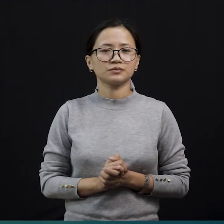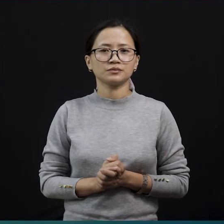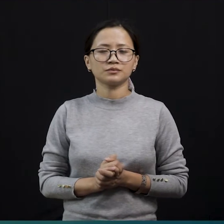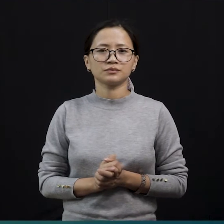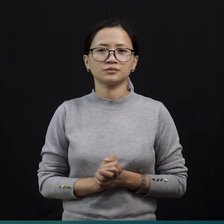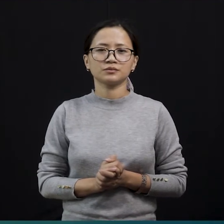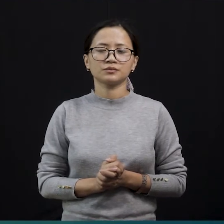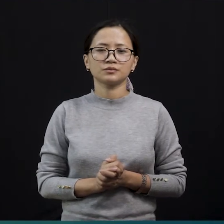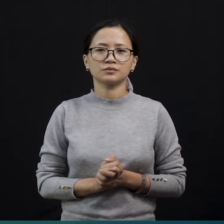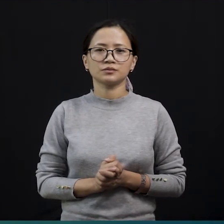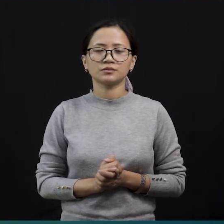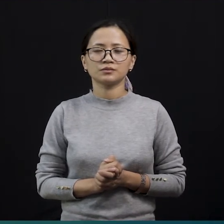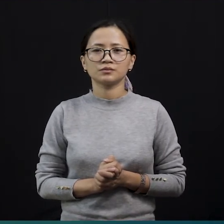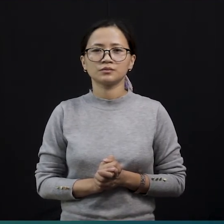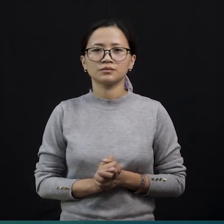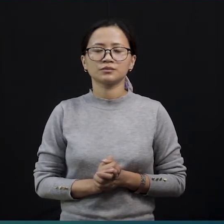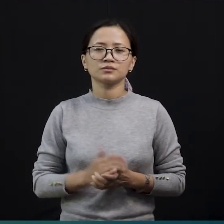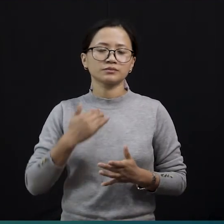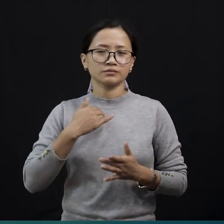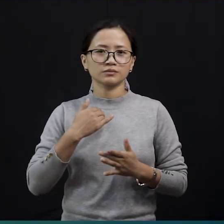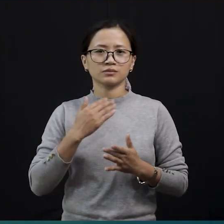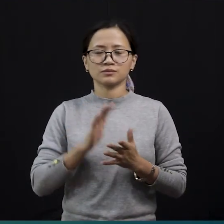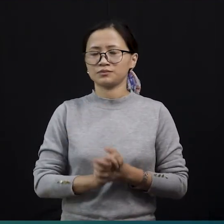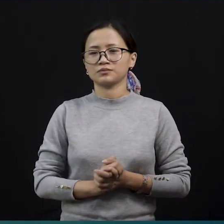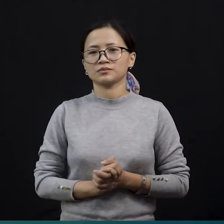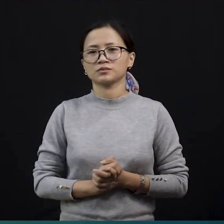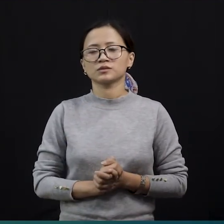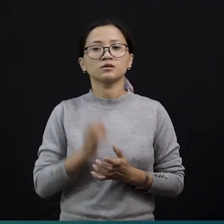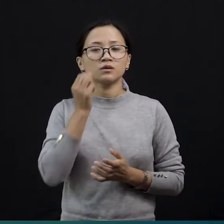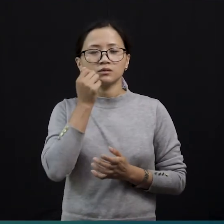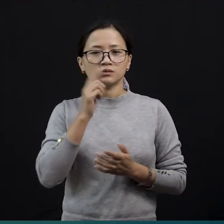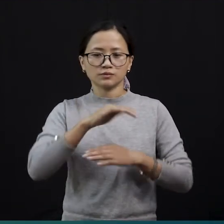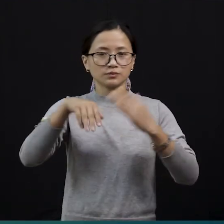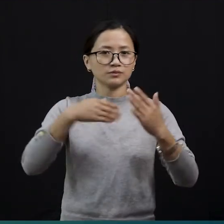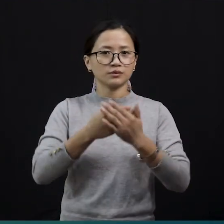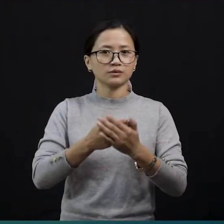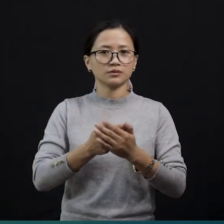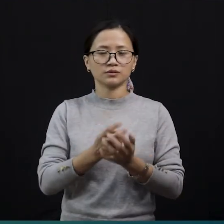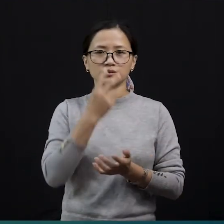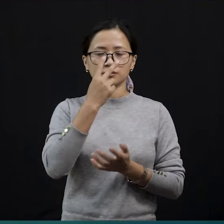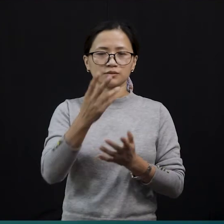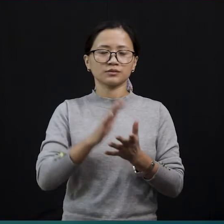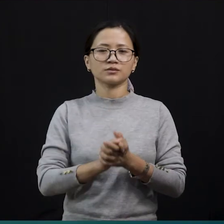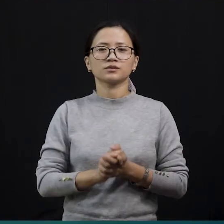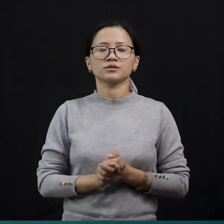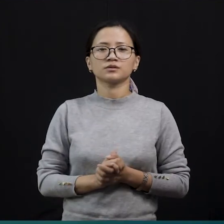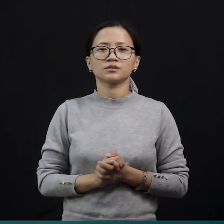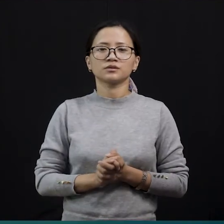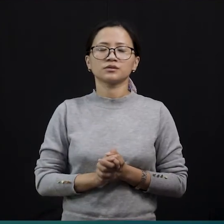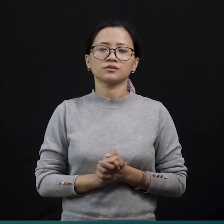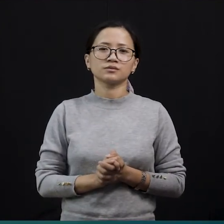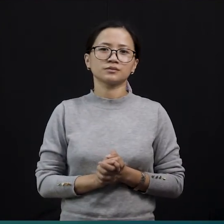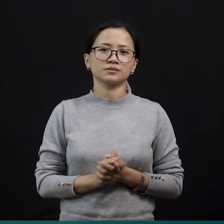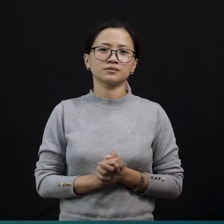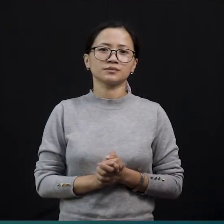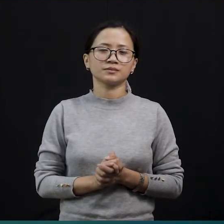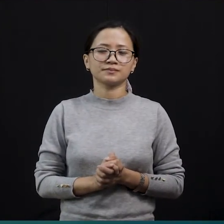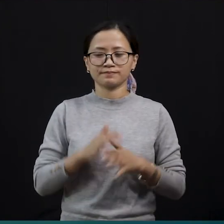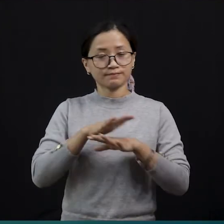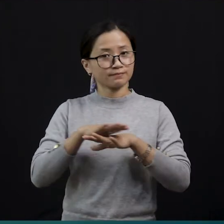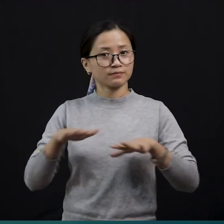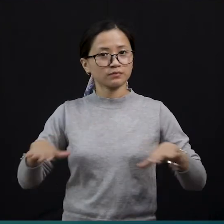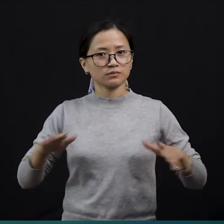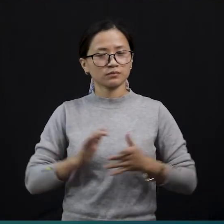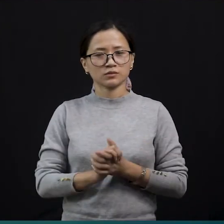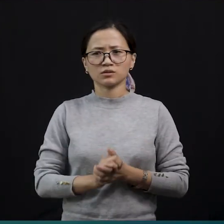एक निवेदन है मेरे तरफ से सारे पेरेंट्स को कि देखिए यहाँ पे लाइक सारे बच्चे